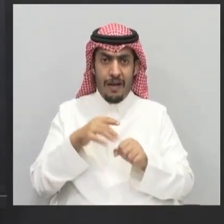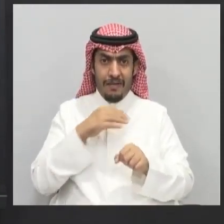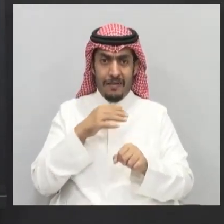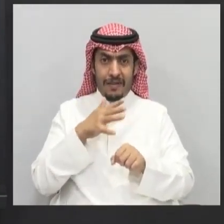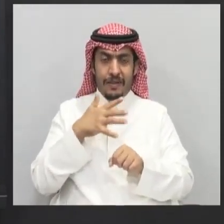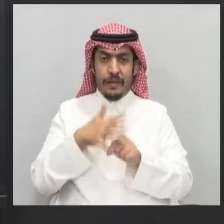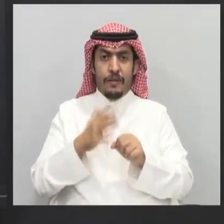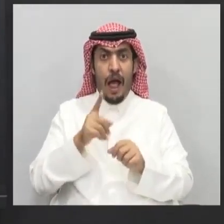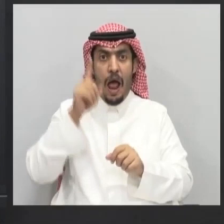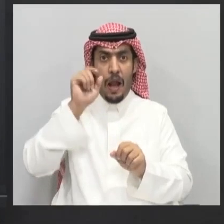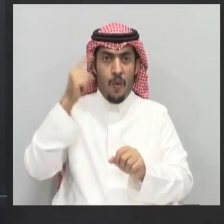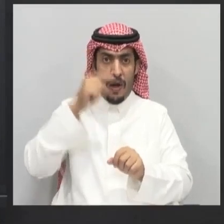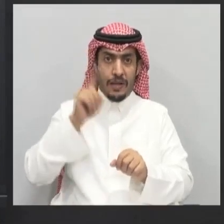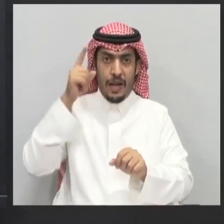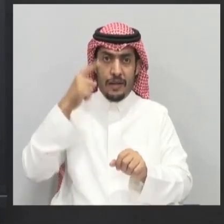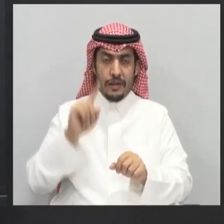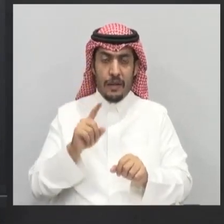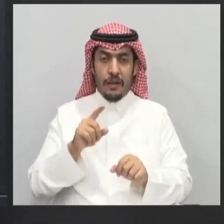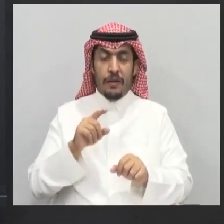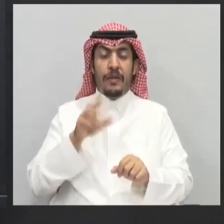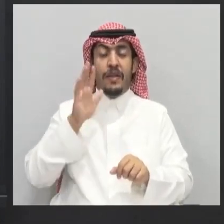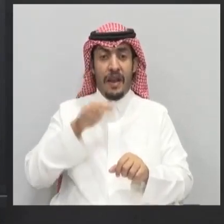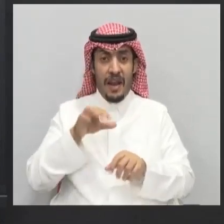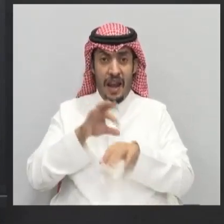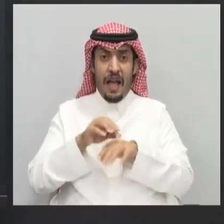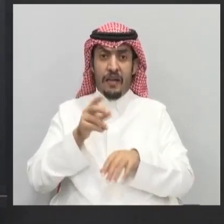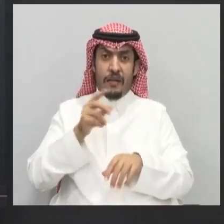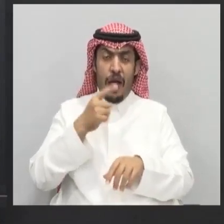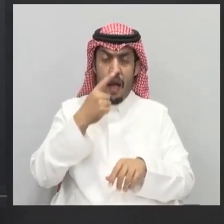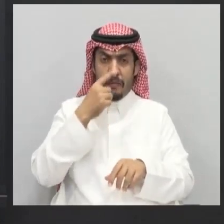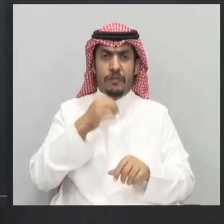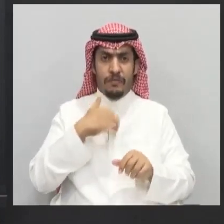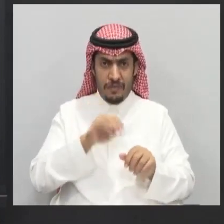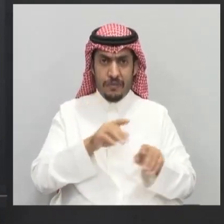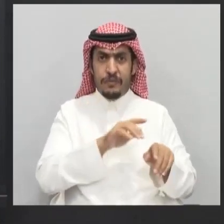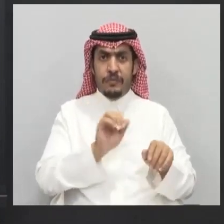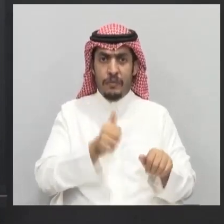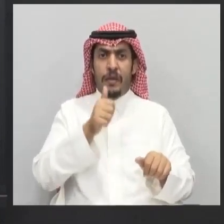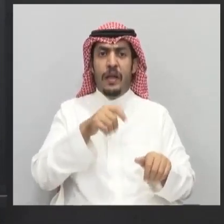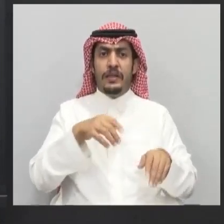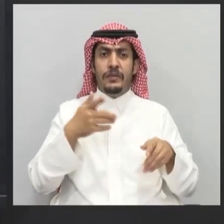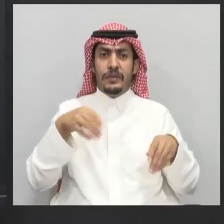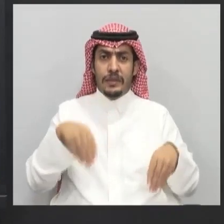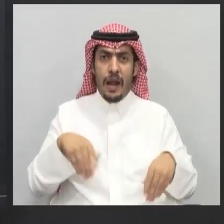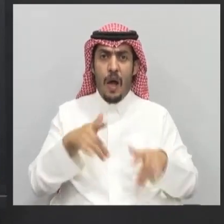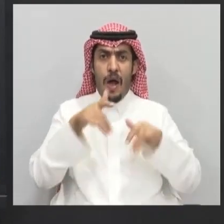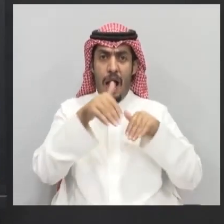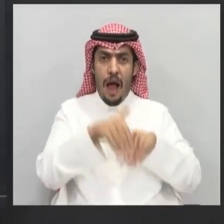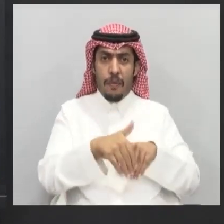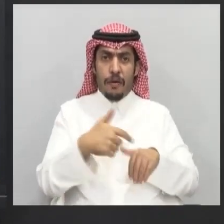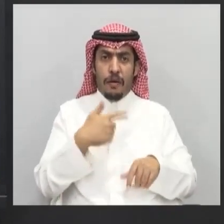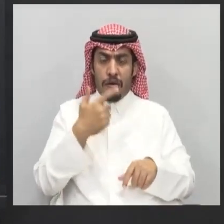ويجعله لله سبحانه وتعالى وايضا يشرك مع الله الصنم نسال الله العافيه او القبر الفلاني